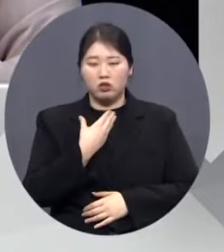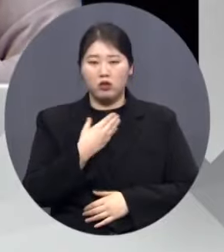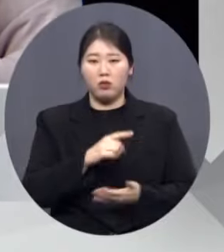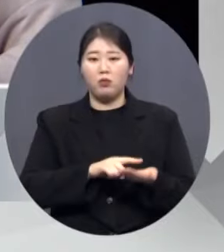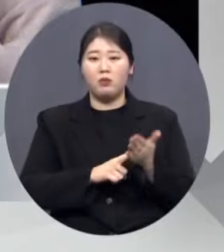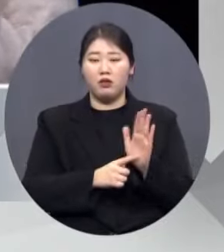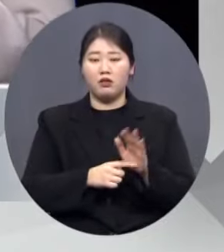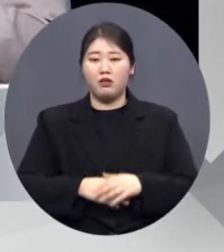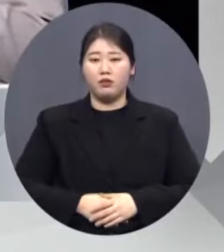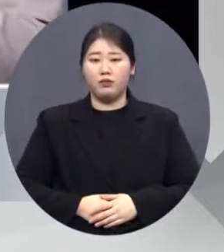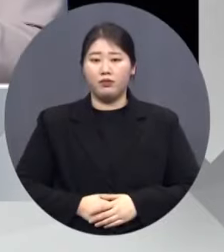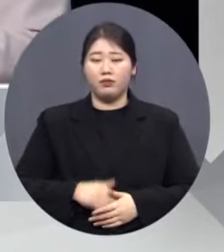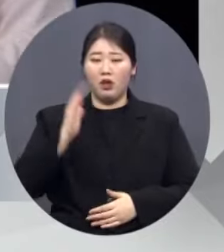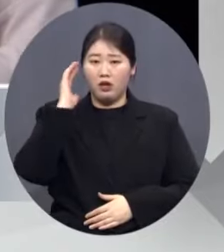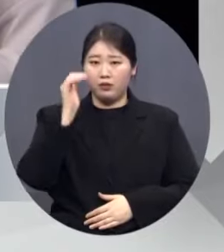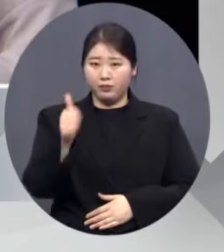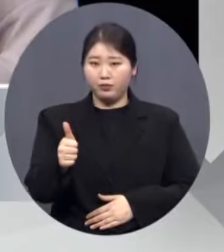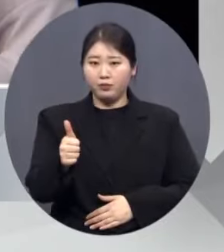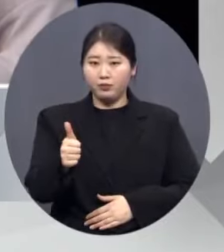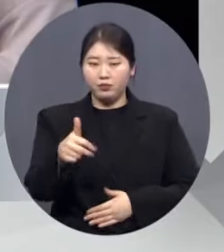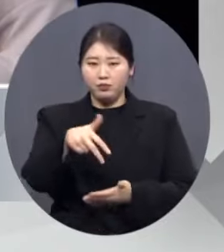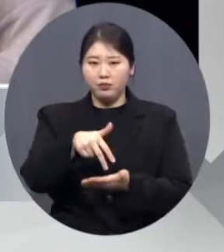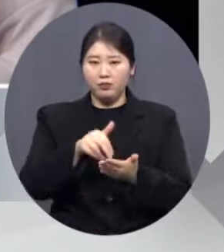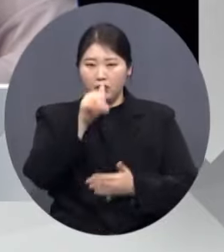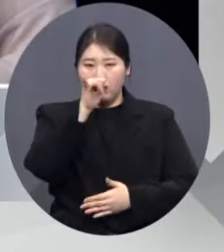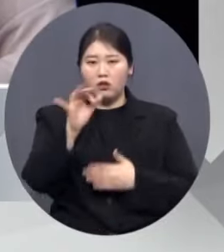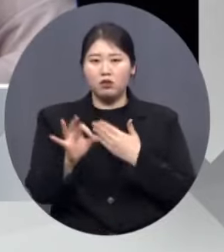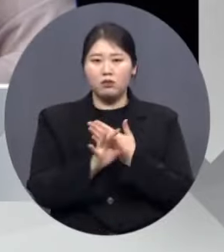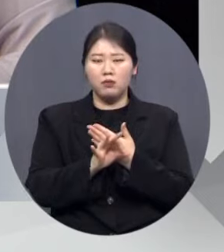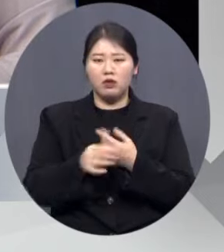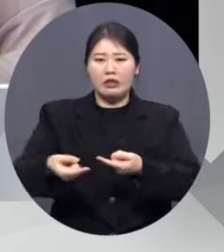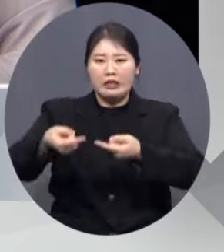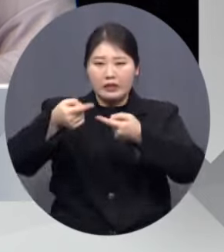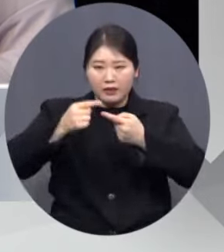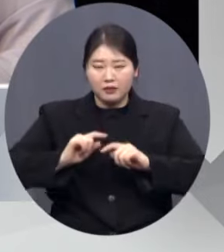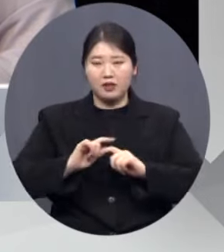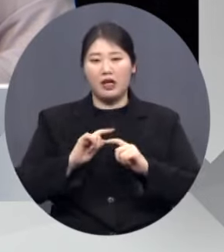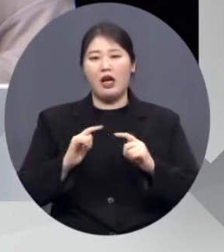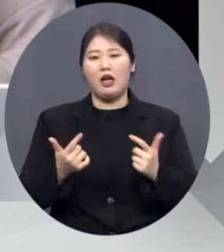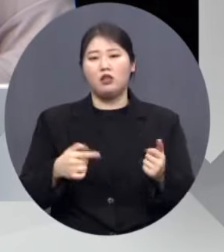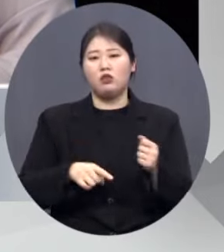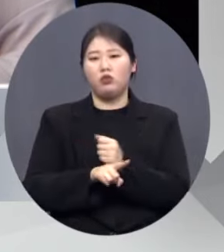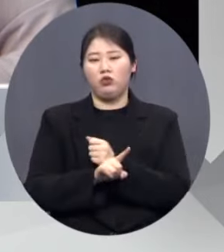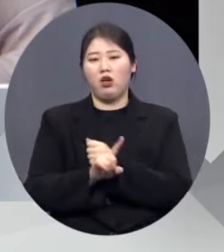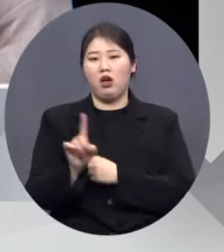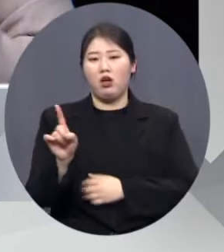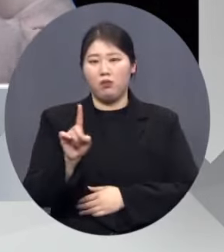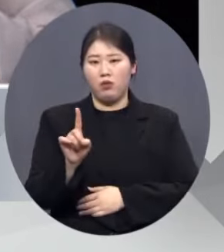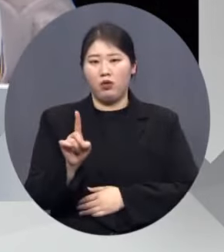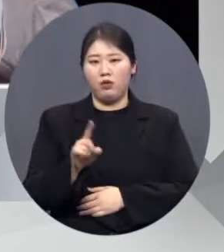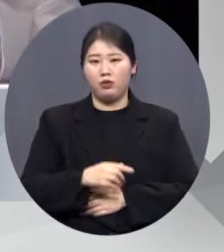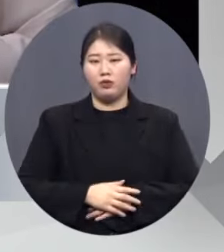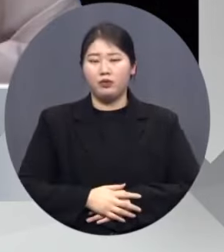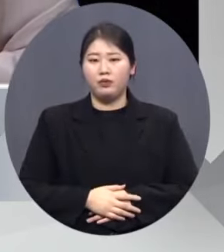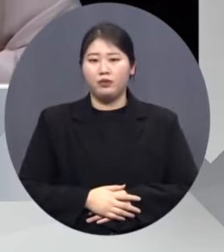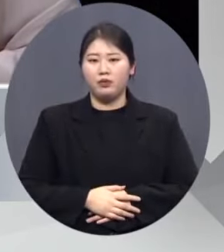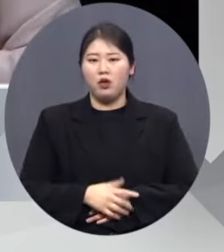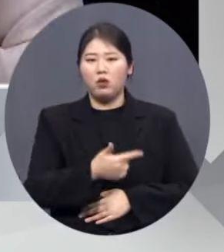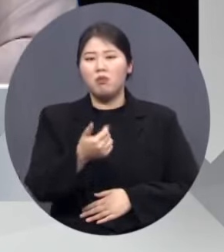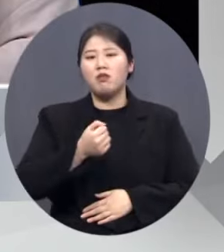대통령께서 그런 입장이 있으셨다고 하면 왜 오지 않으신 왜 오지 않으시는지 물을 수 너무